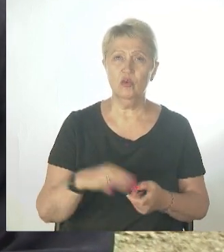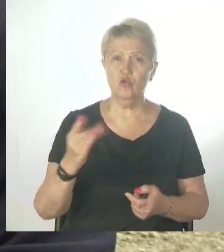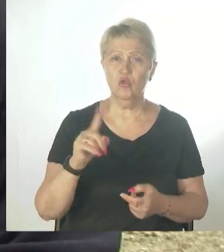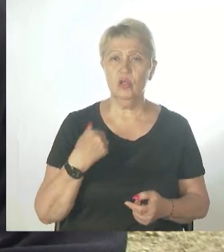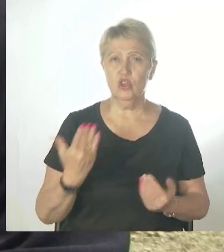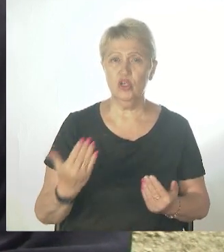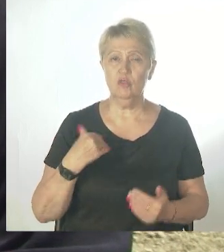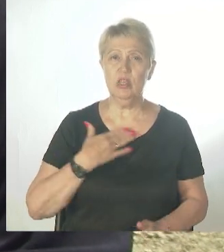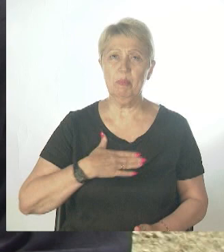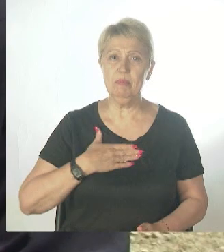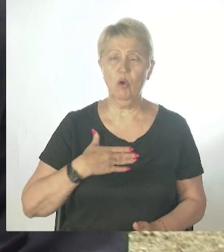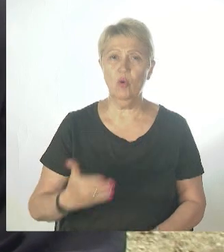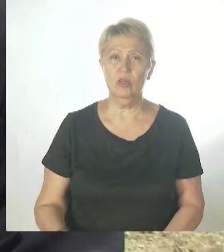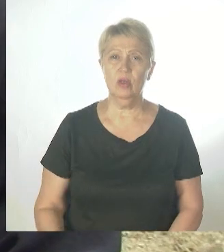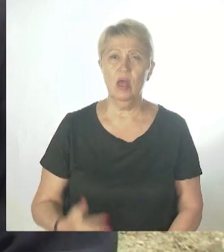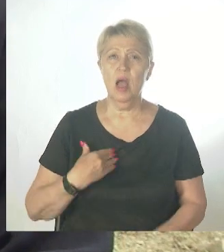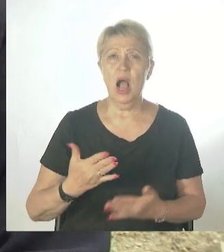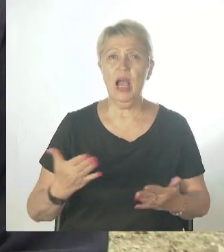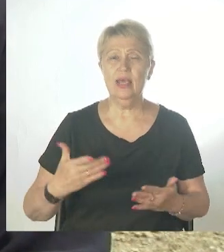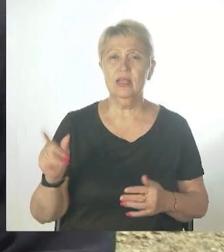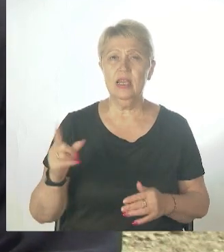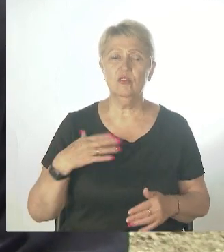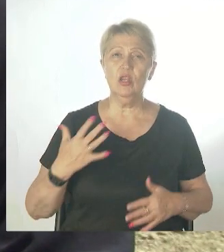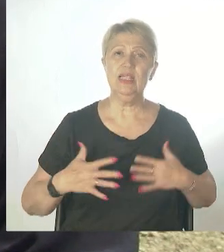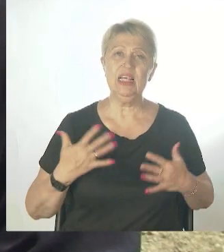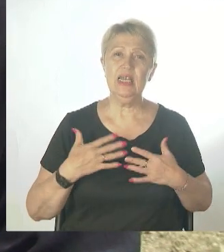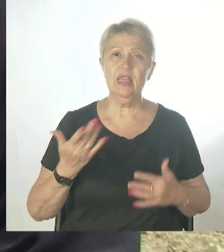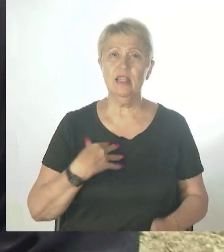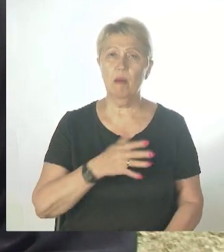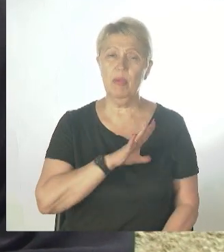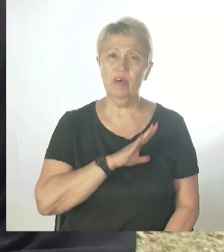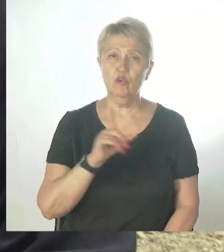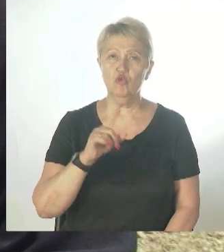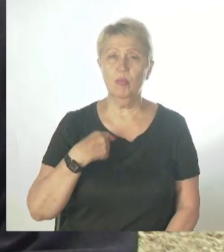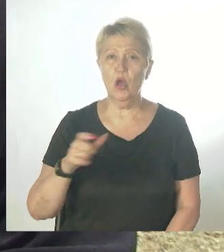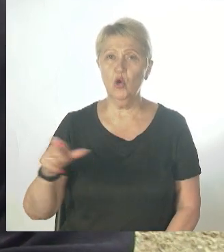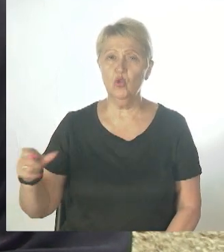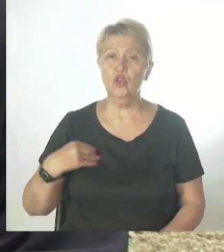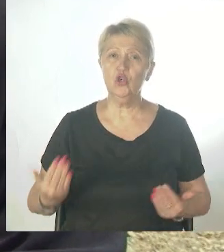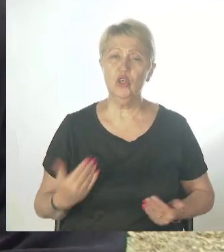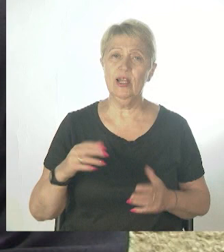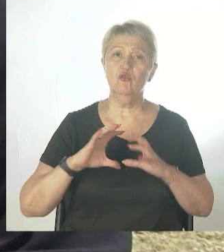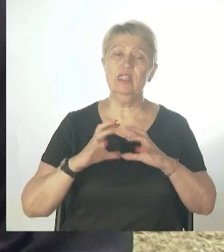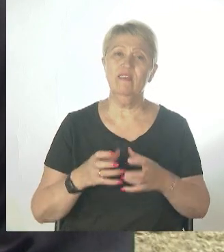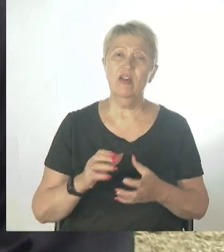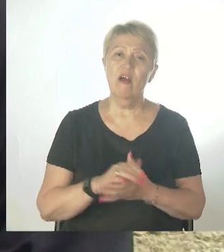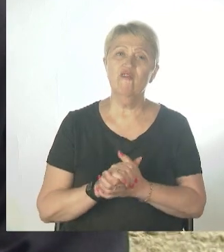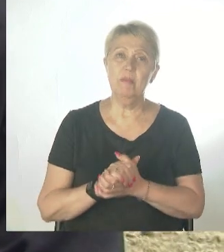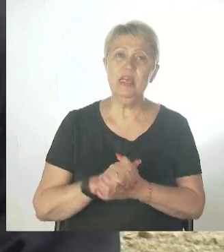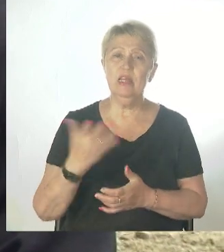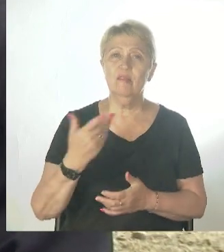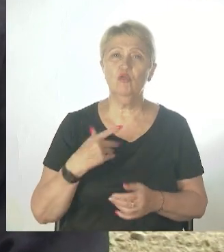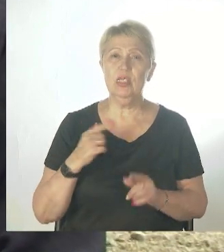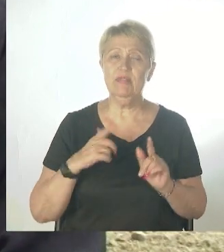беспокоит. Ну и какие-то нестроения, если какие-то бывают, то, ну, чтобы люди жили в мире, в согласии, в радости,